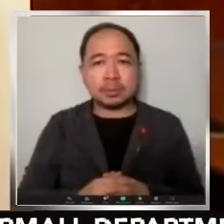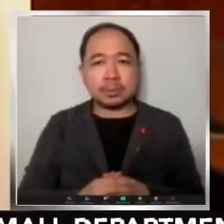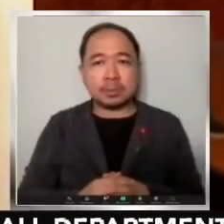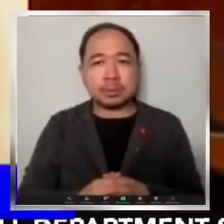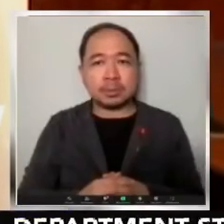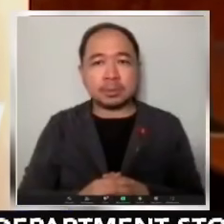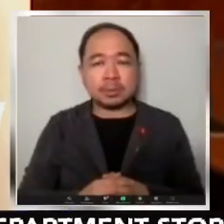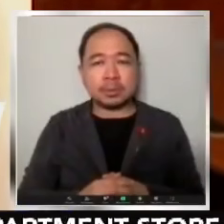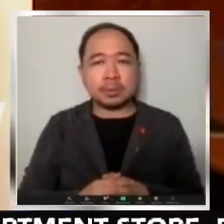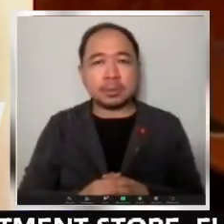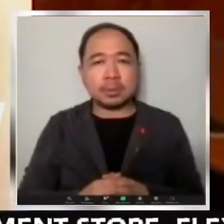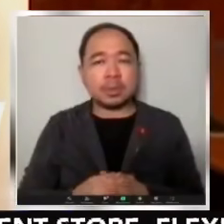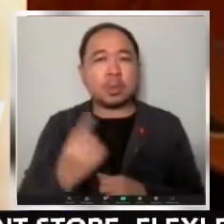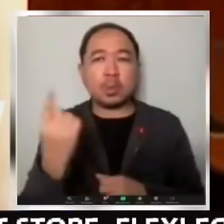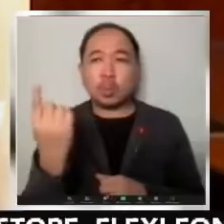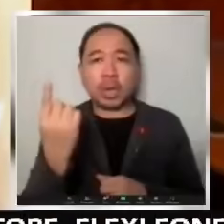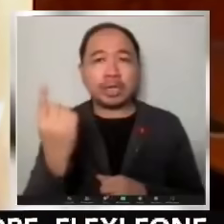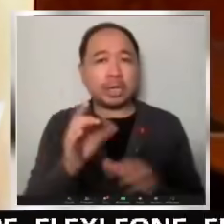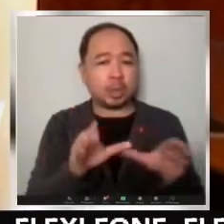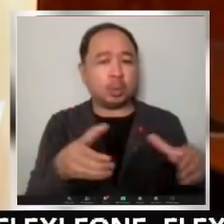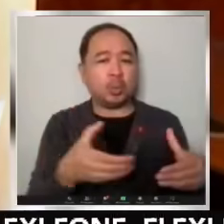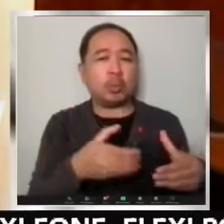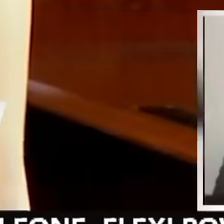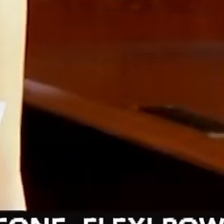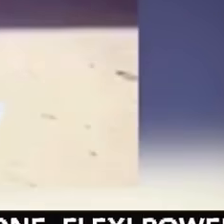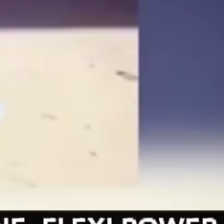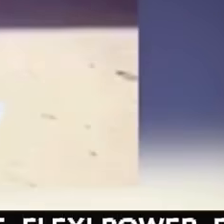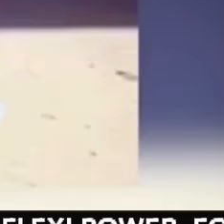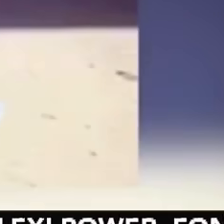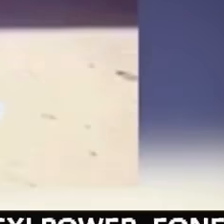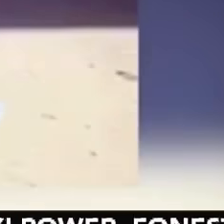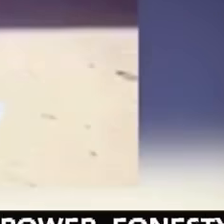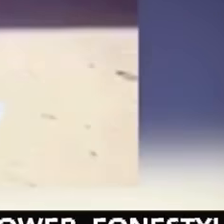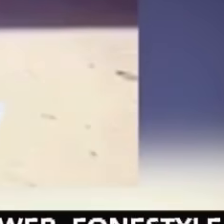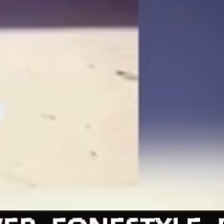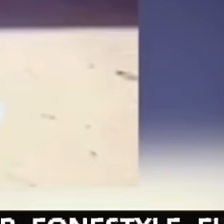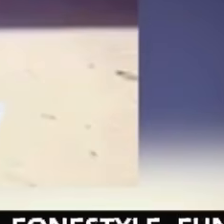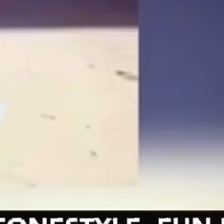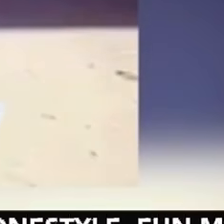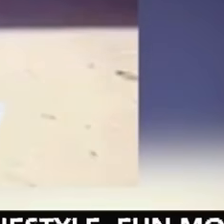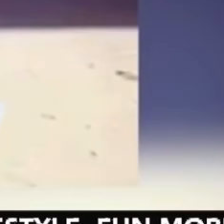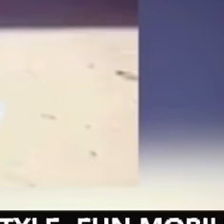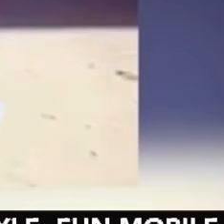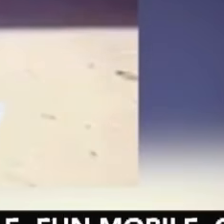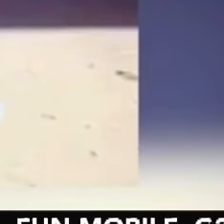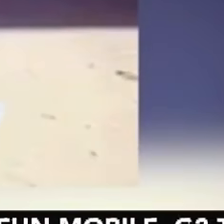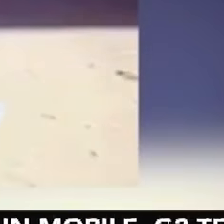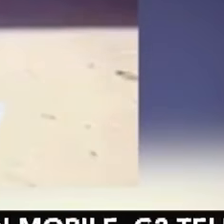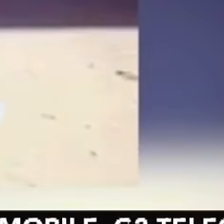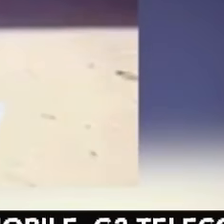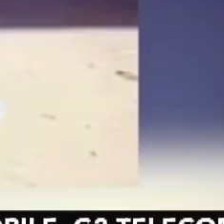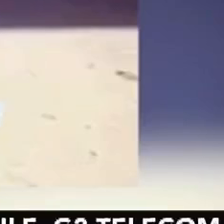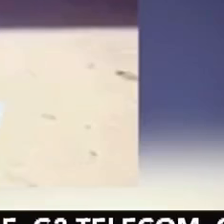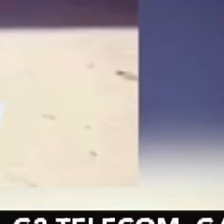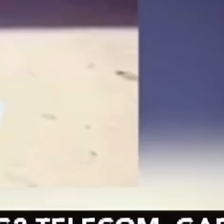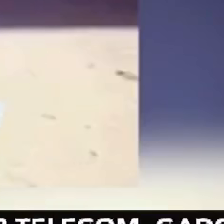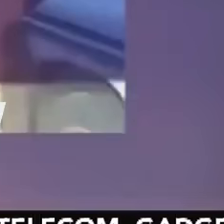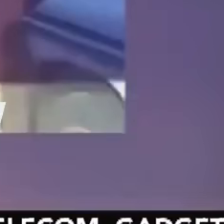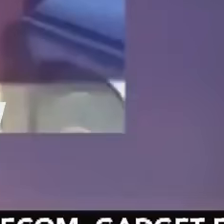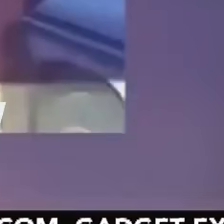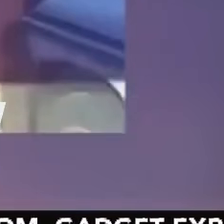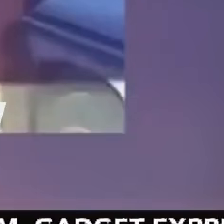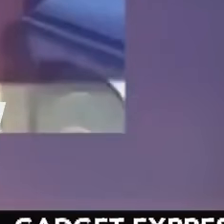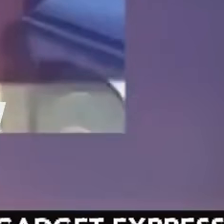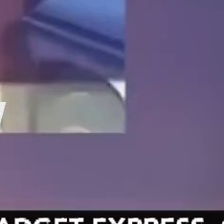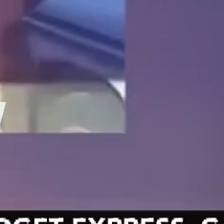Isang umano'y kulto, ganito tinawag ni Senador Risa Contiveros ang organisasyong Socorro Bayanihan Services sa bundok ng Surigao del Norte.